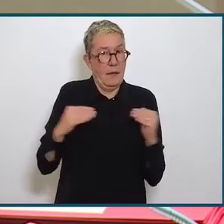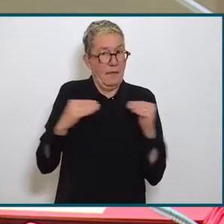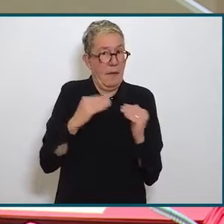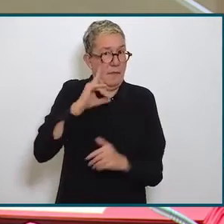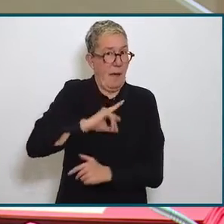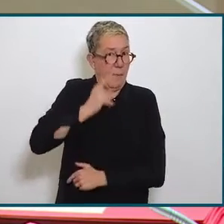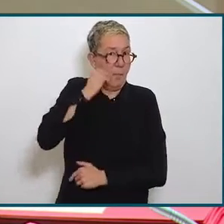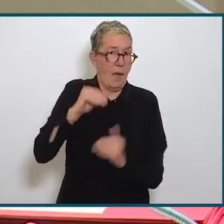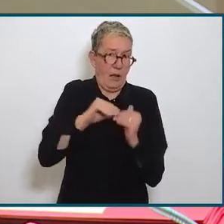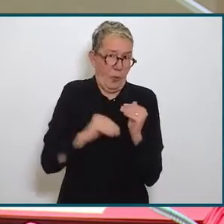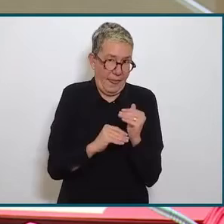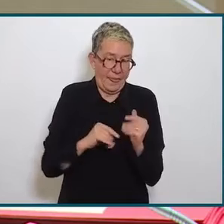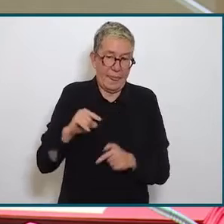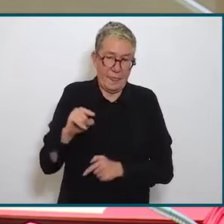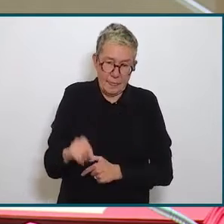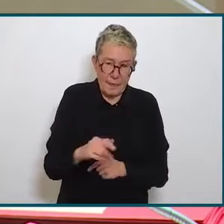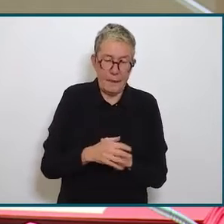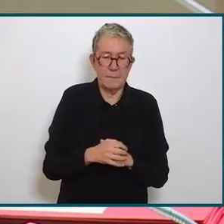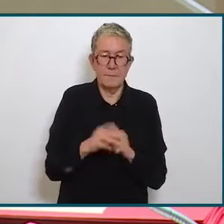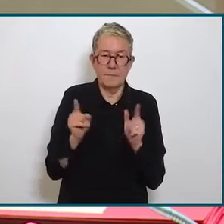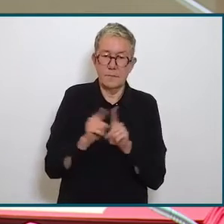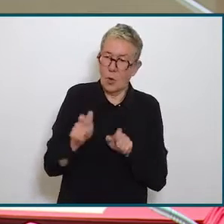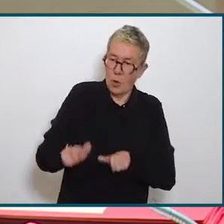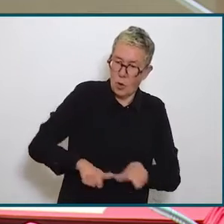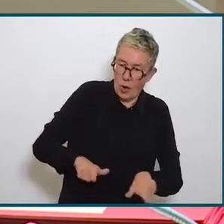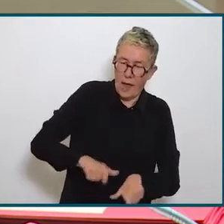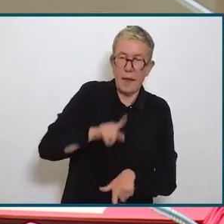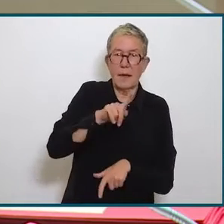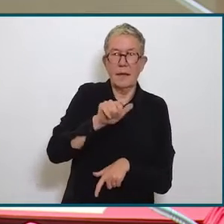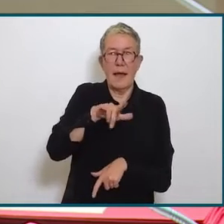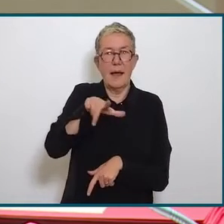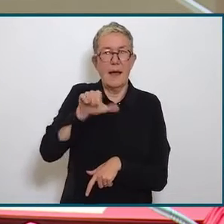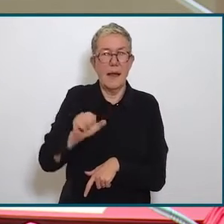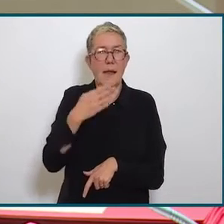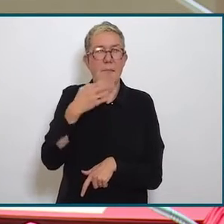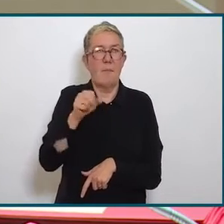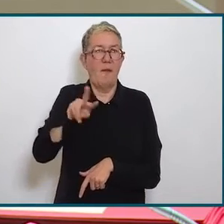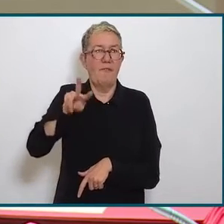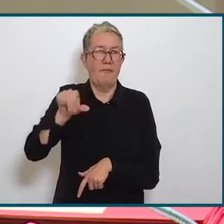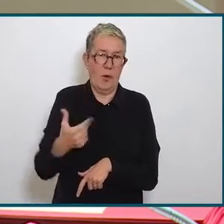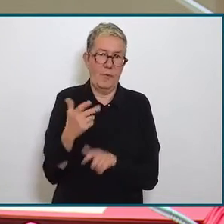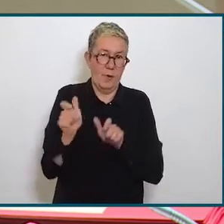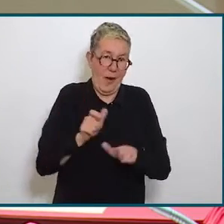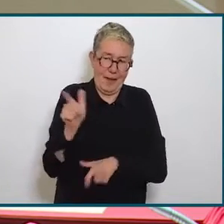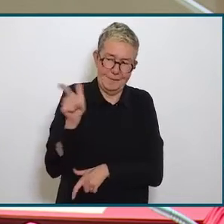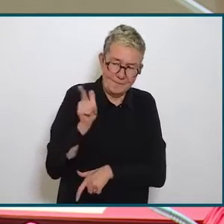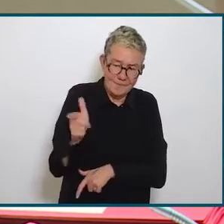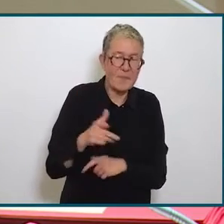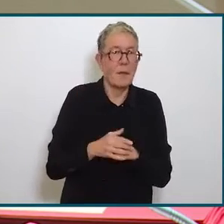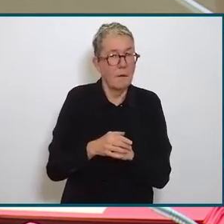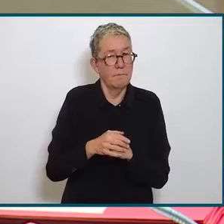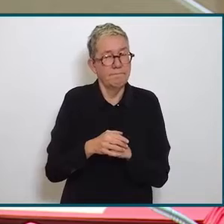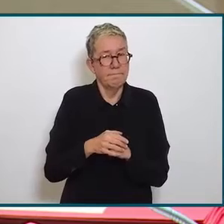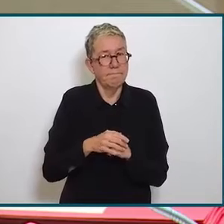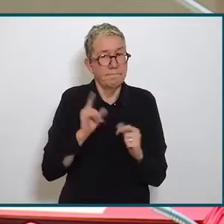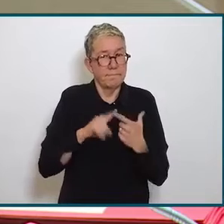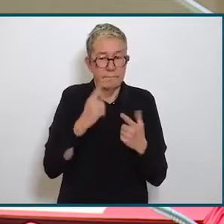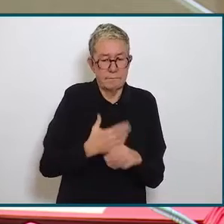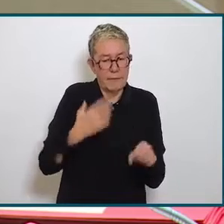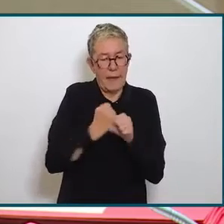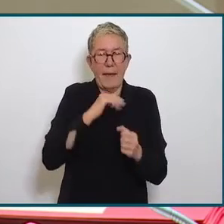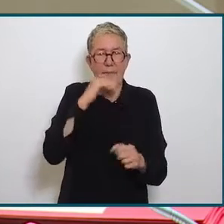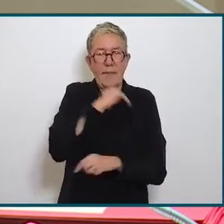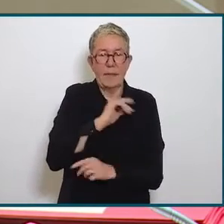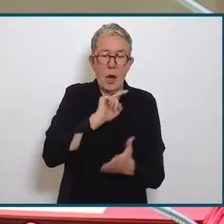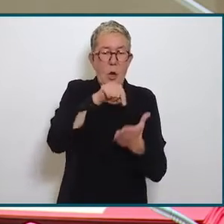en coportage avec ma collègue Gaëlle Morvan, adjointe en charge de l'accompagnement des victimes, nous œuvrons également pour créer rapidement un lieu d'accueil des